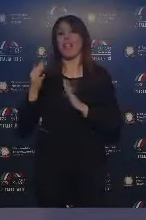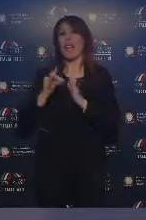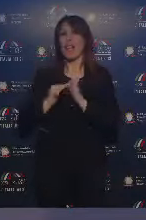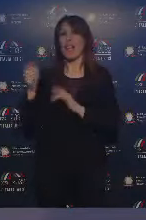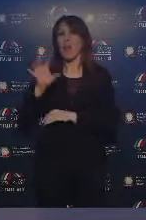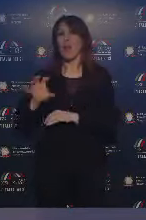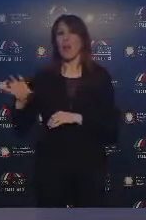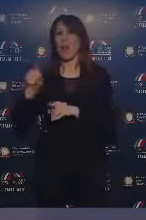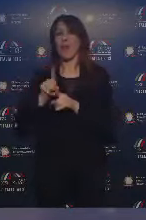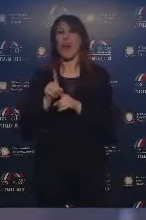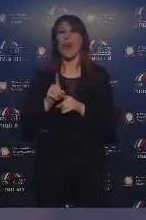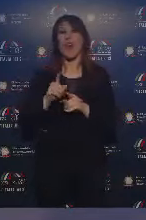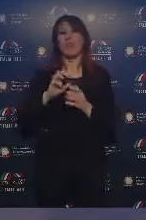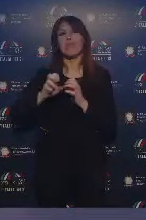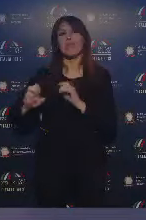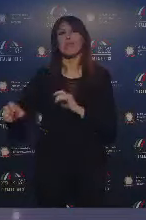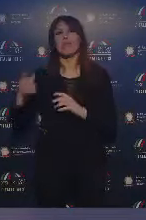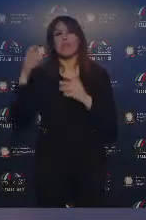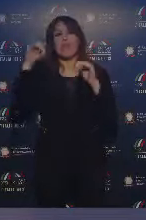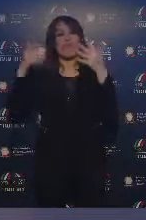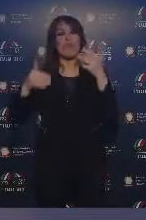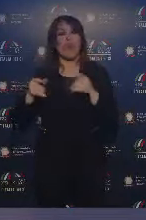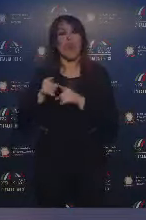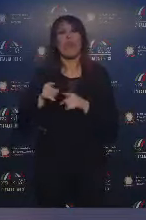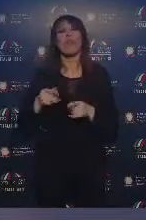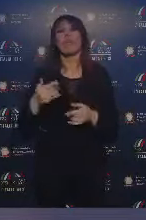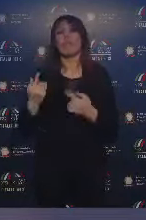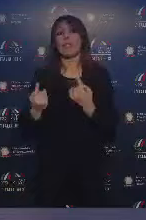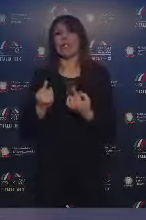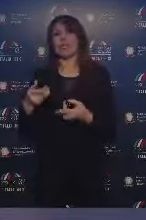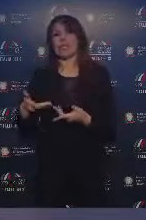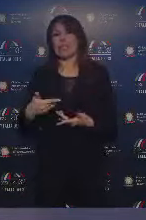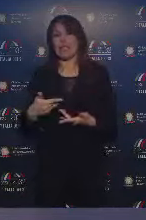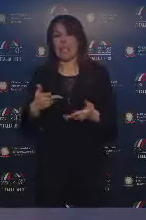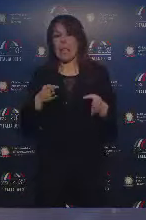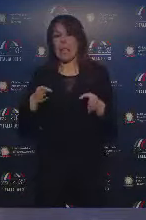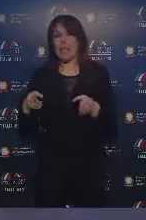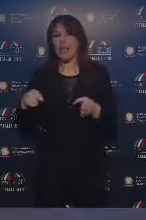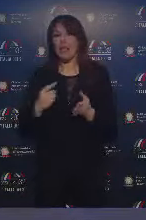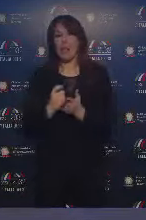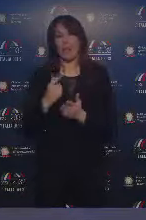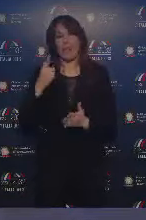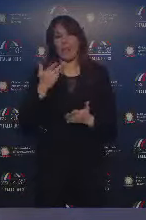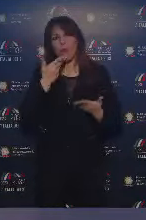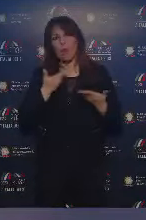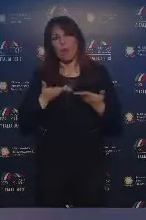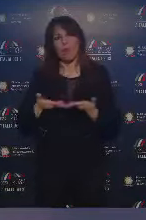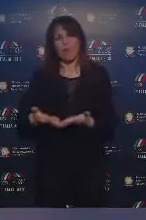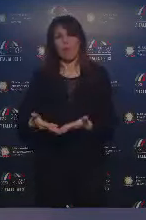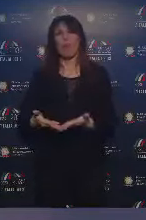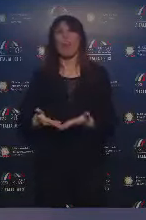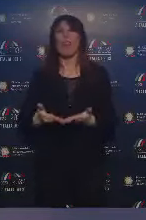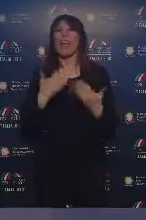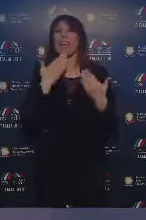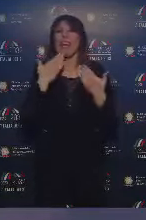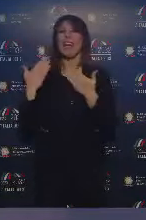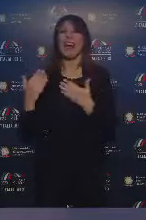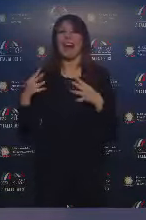emissioni dei bovini stiam cercando di aiutare un settore che è fondamentale Innanzitutto